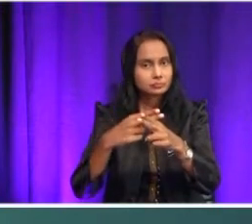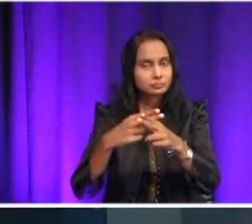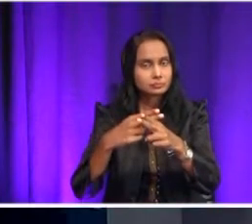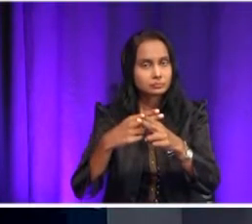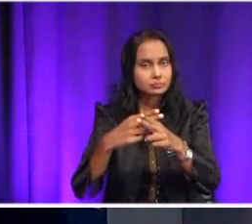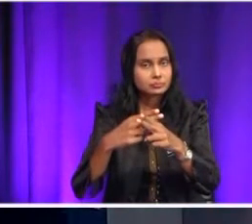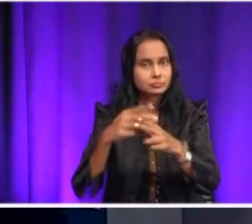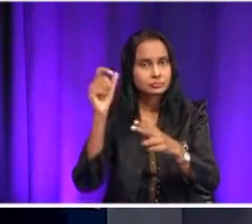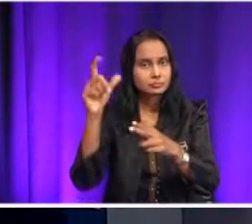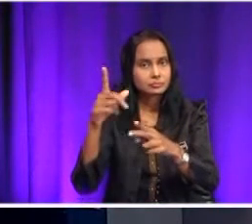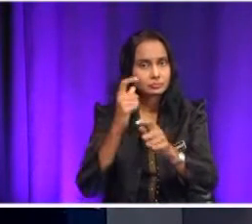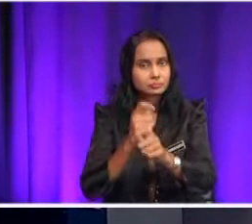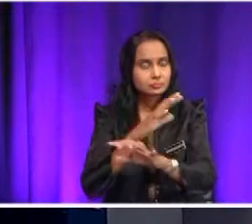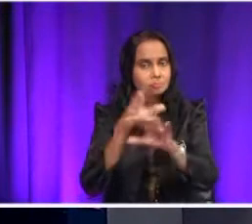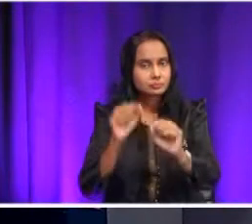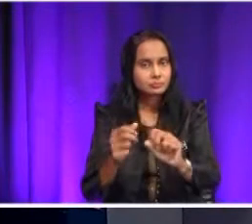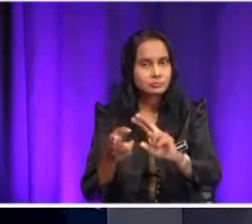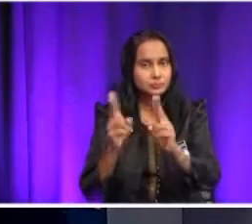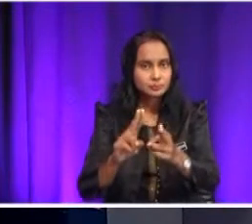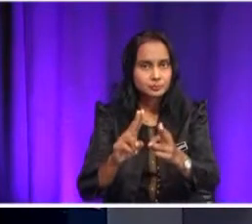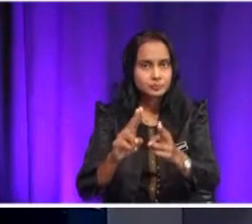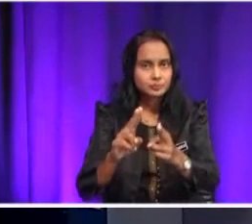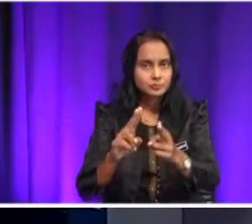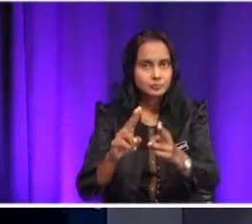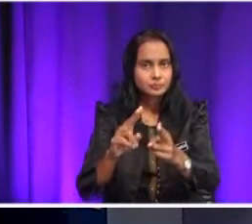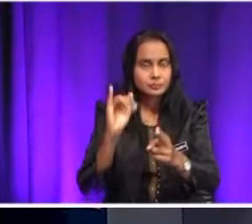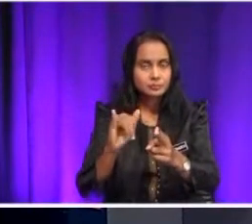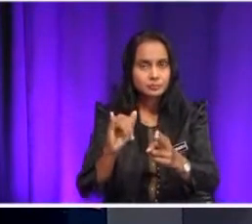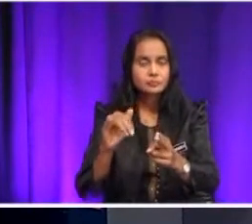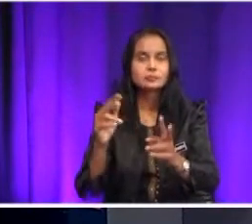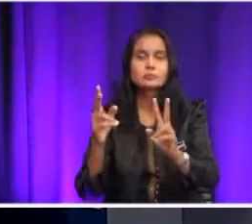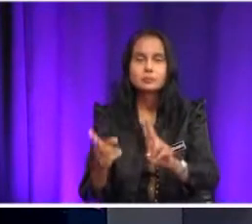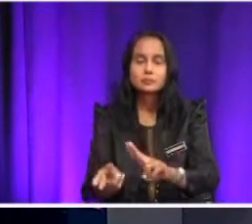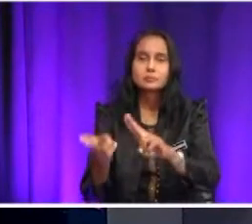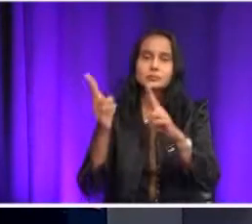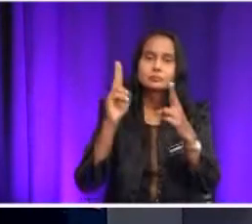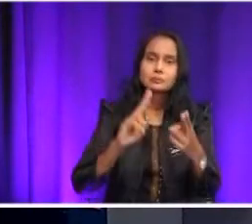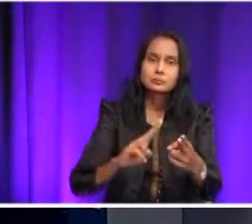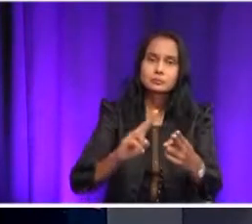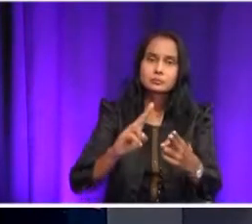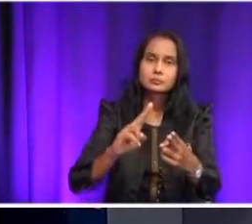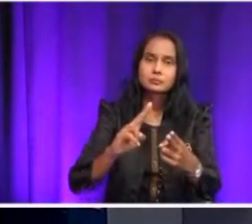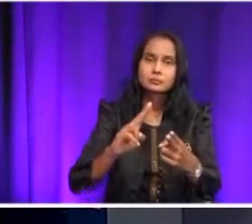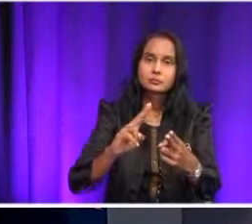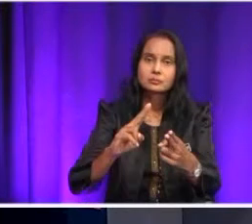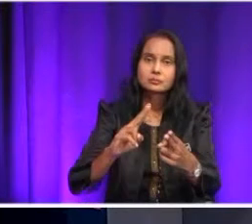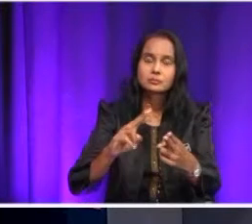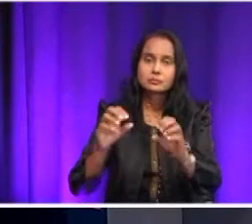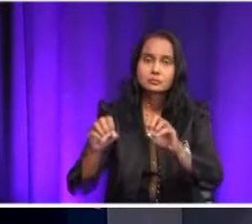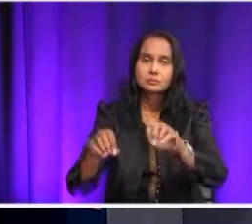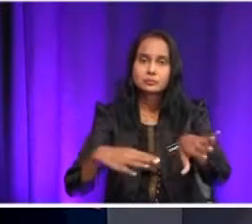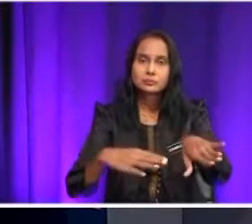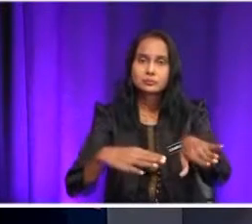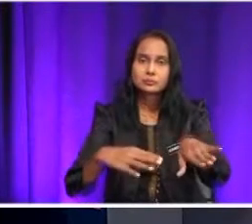input tetap tak boleh diubah yang menyebabkan perubahan ataupun peningkatan dalam output adalah disebabkan